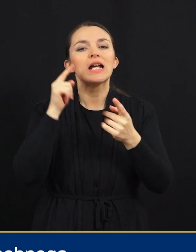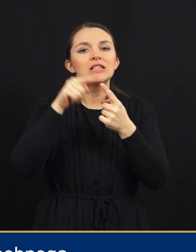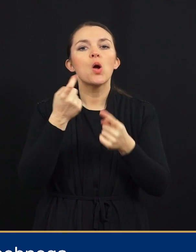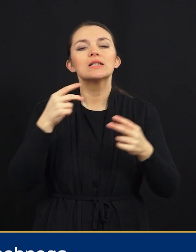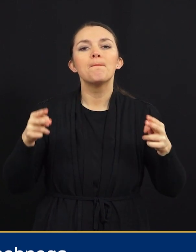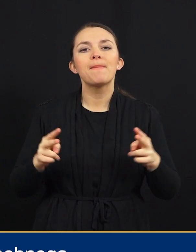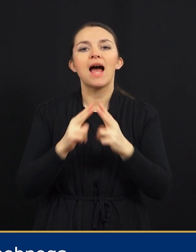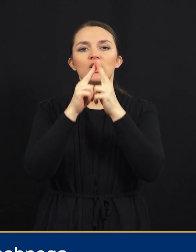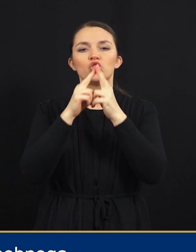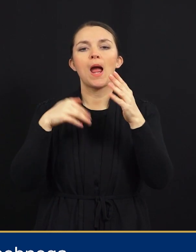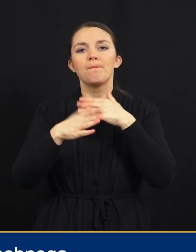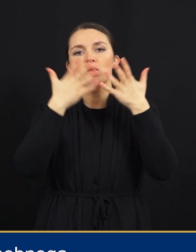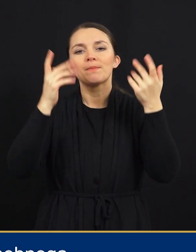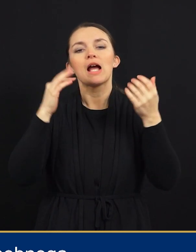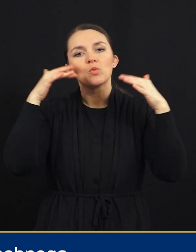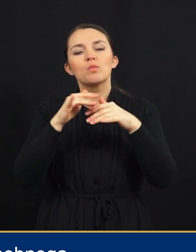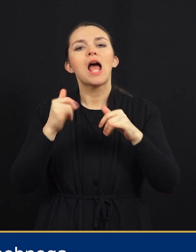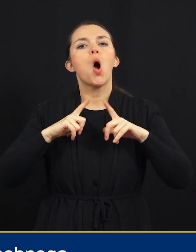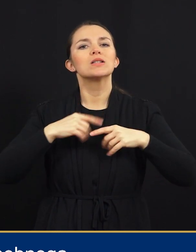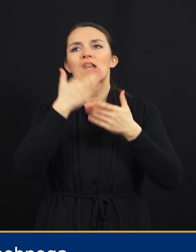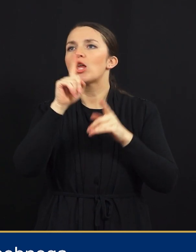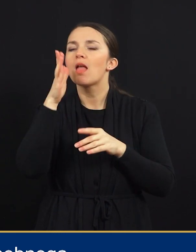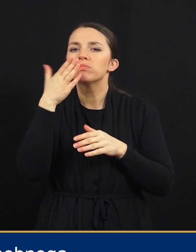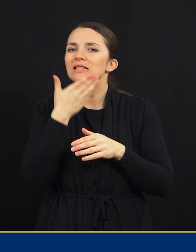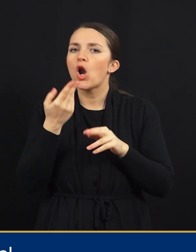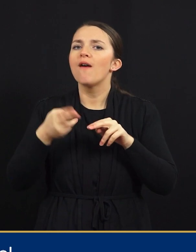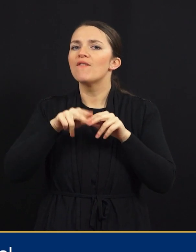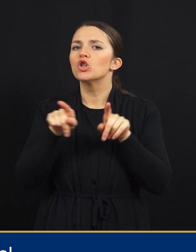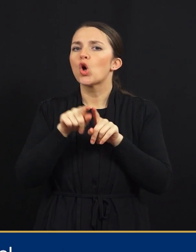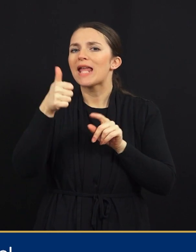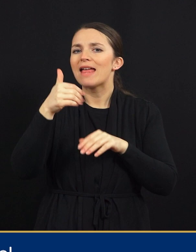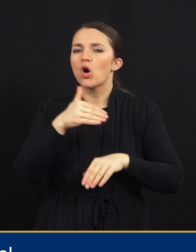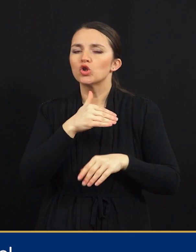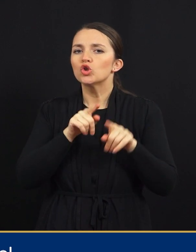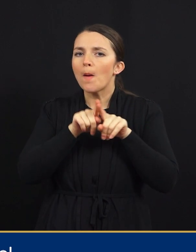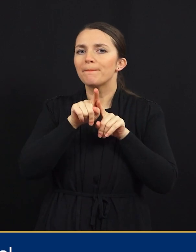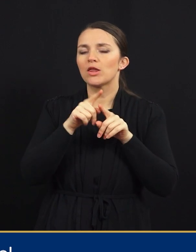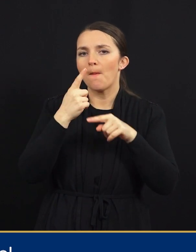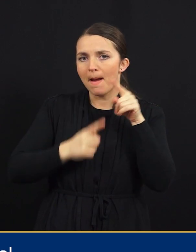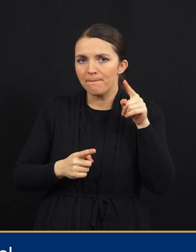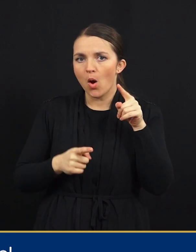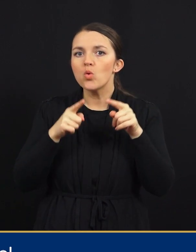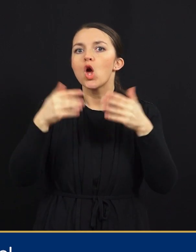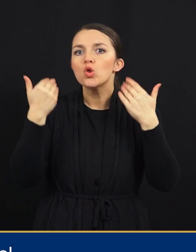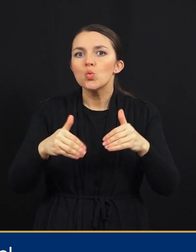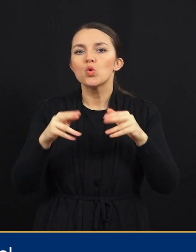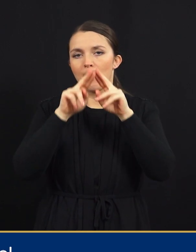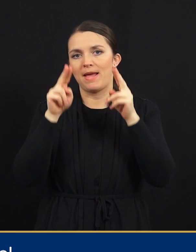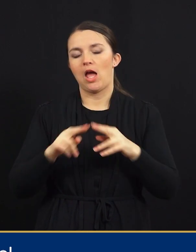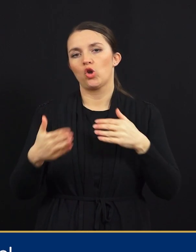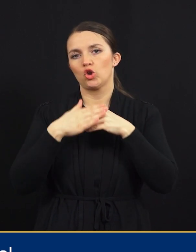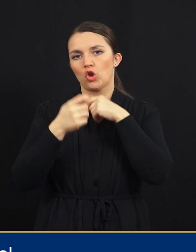iz Pariškega podnebnega sporazuma, da se ozračje ne bi segrelo za več kot 1,5 stopinje, je nujno